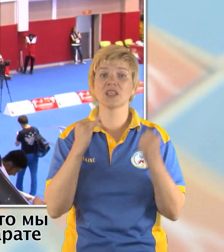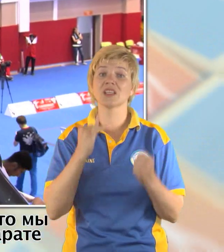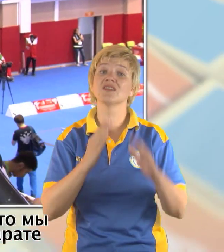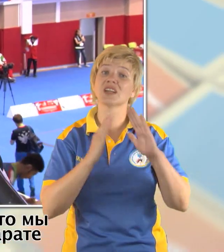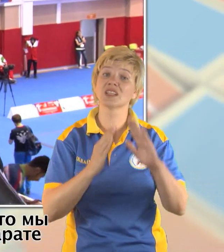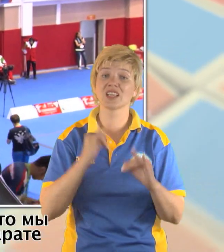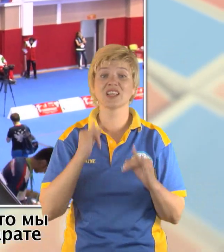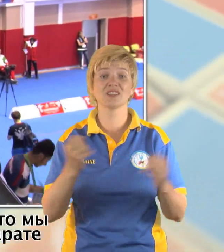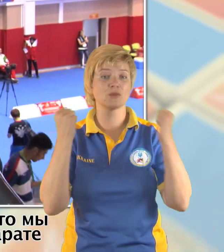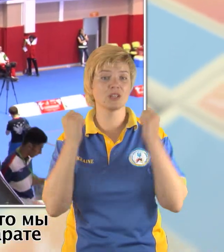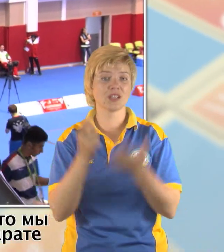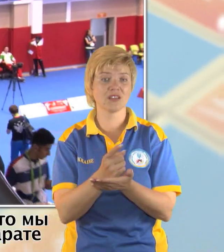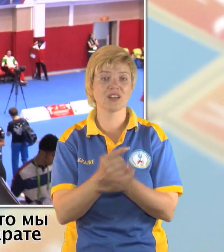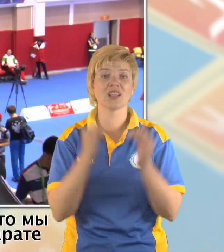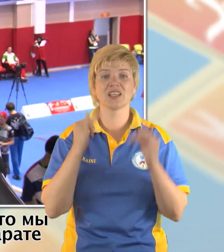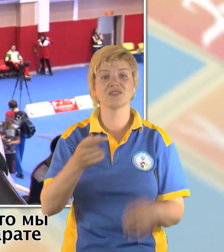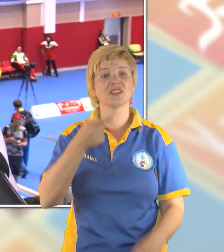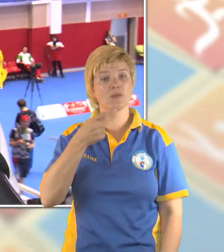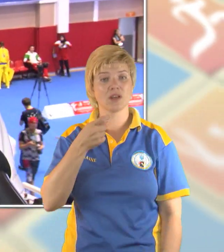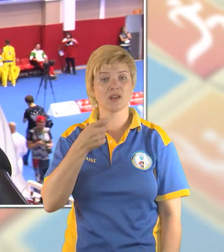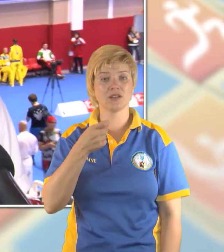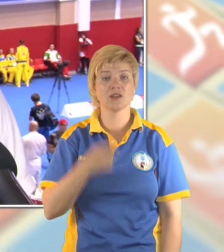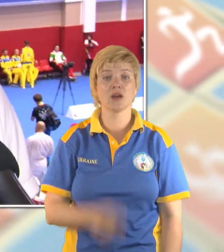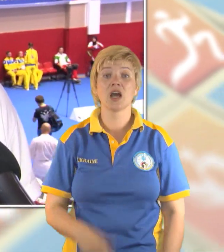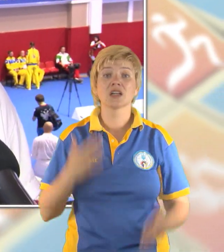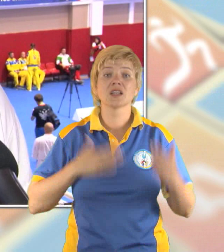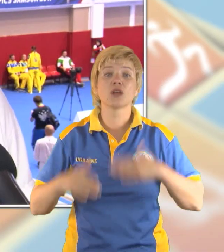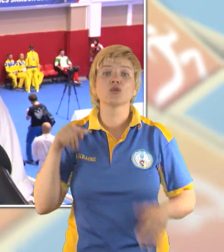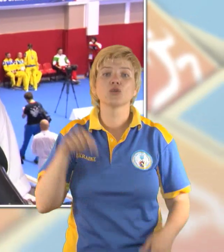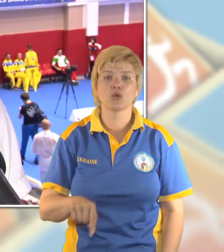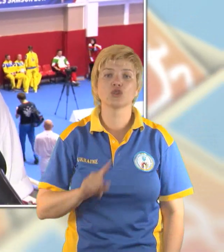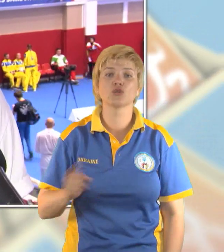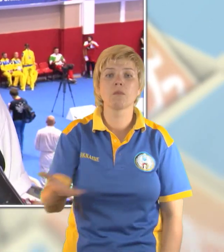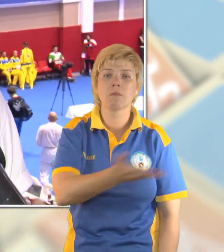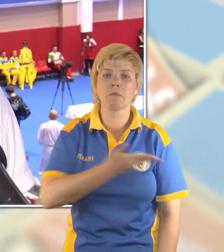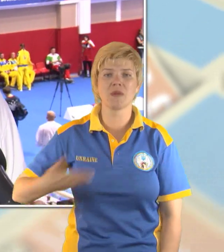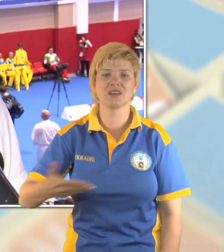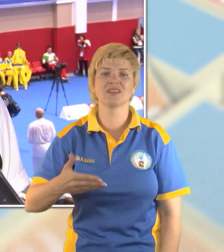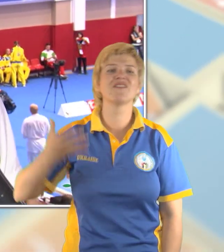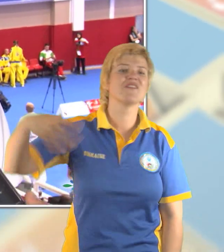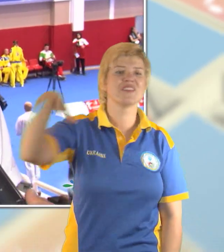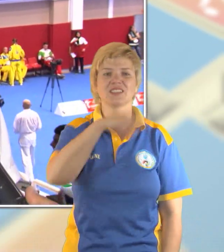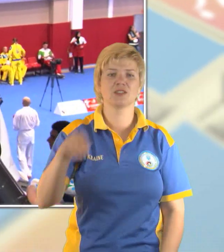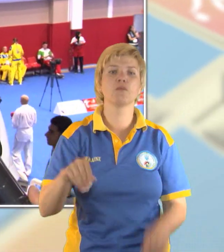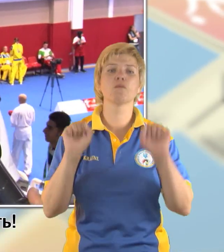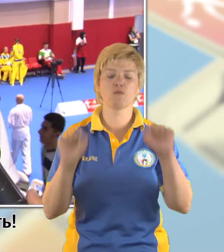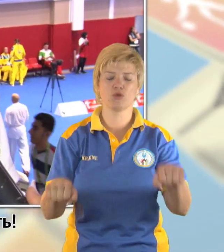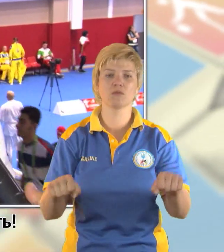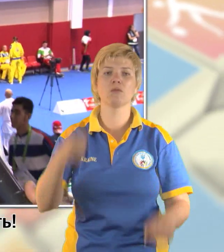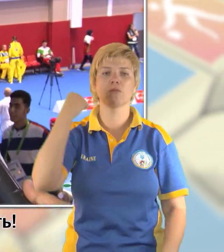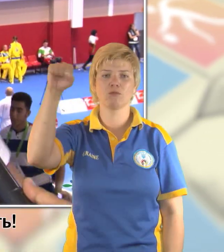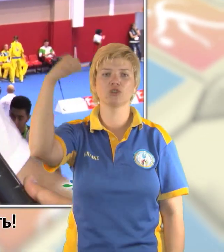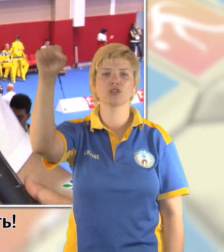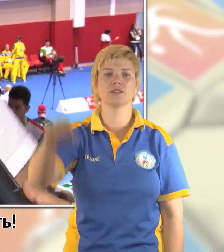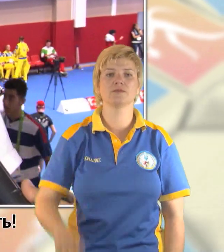что мы сильные во многих видах спорта. И в карате, и в спортивном ориентировании, и в стрельбе полевой. То есть радует то,